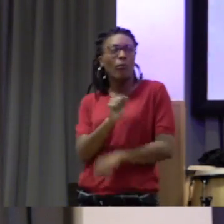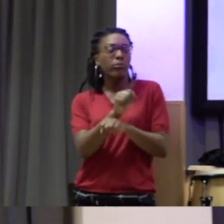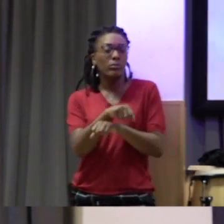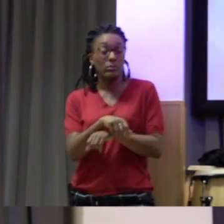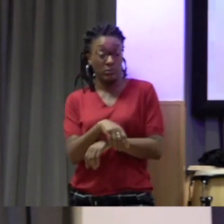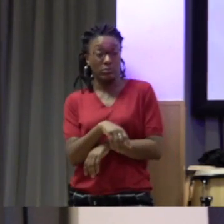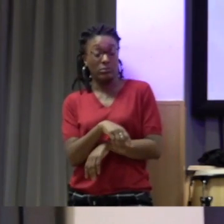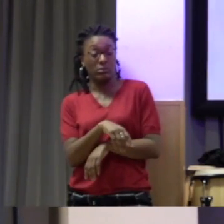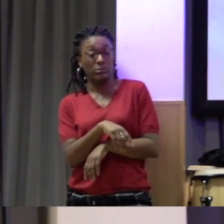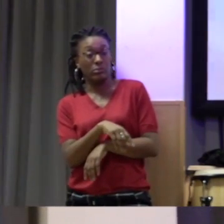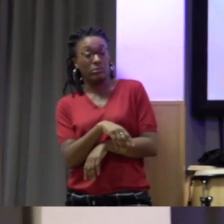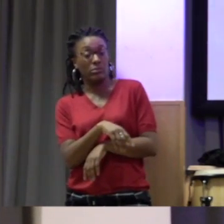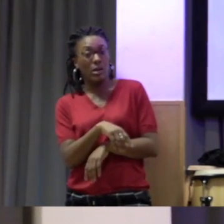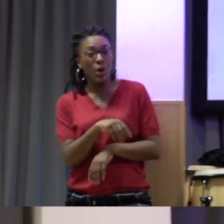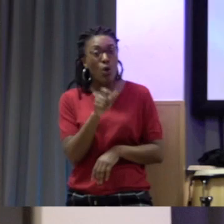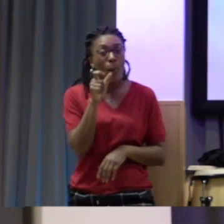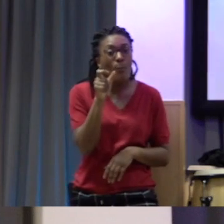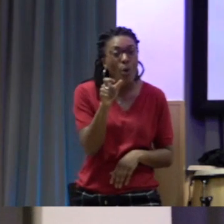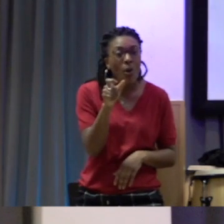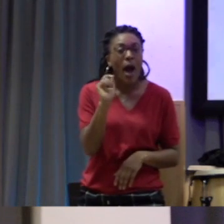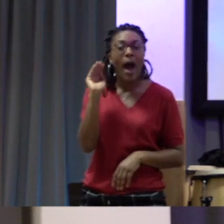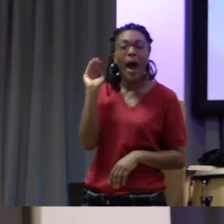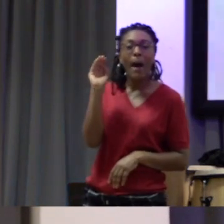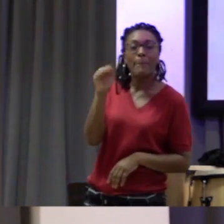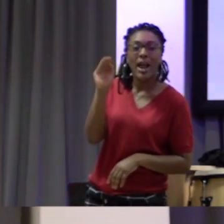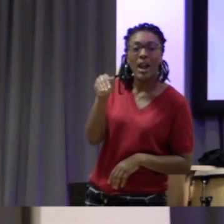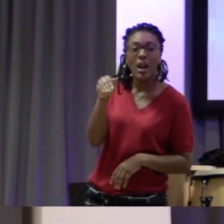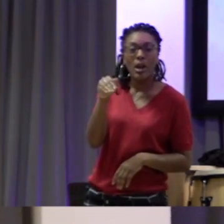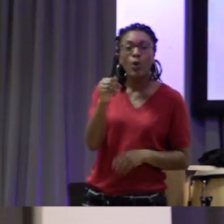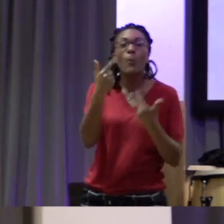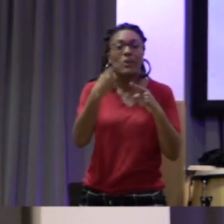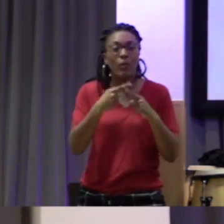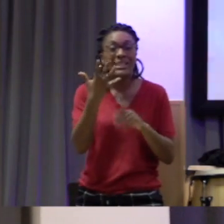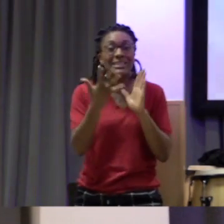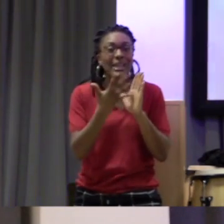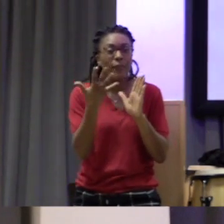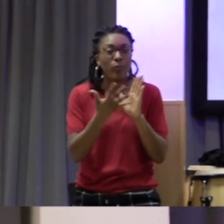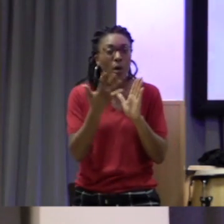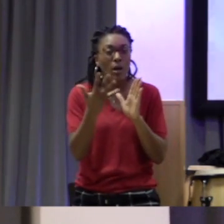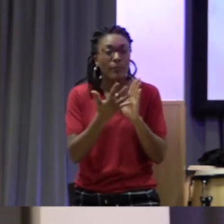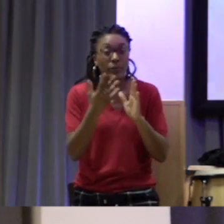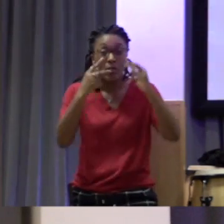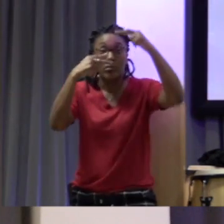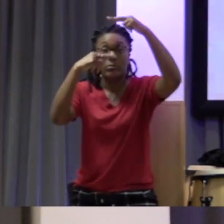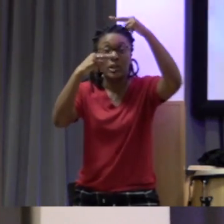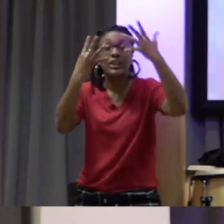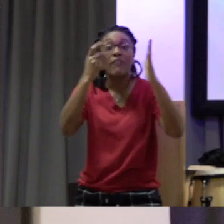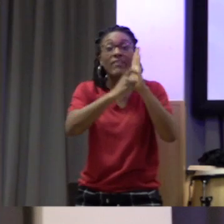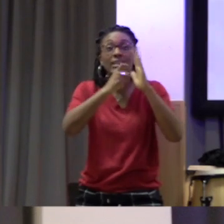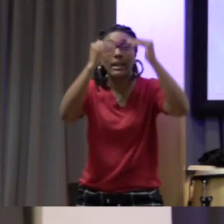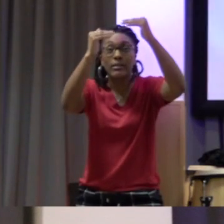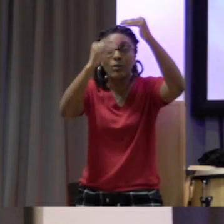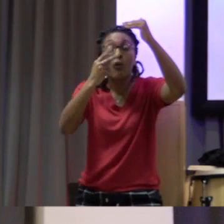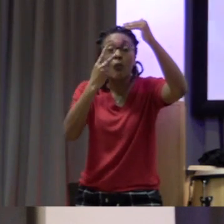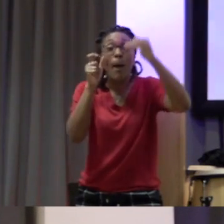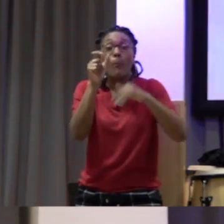Le mot « appeler » apparaît 5 fois dans les 9 premiers versets du récit.